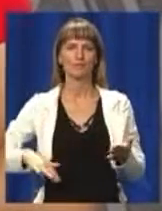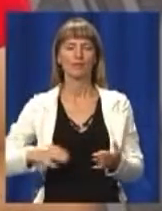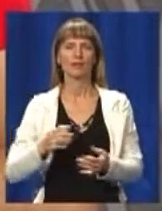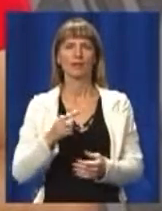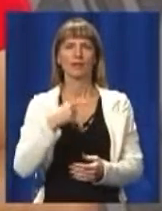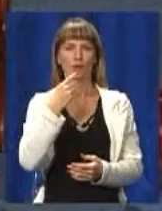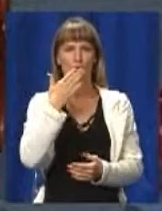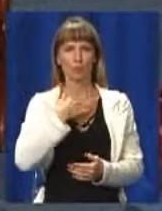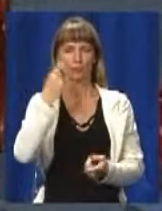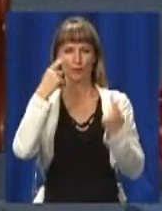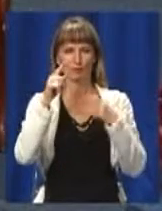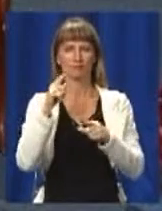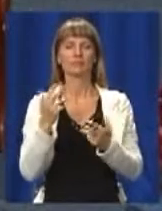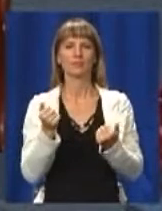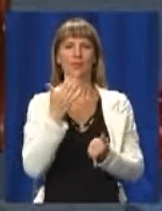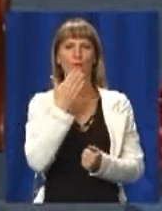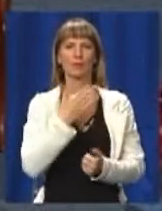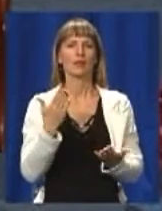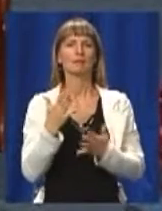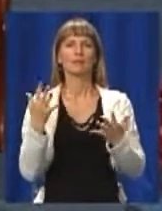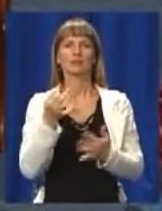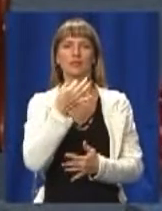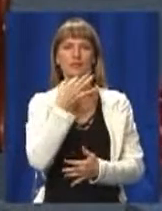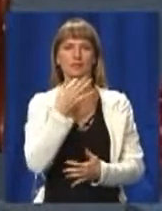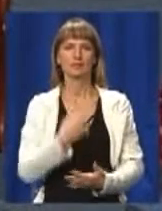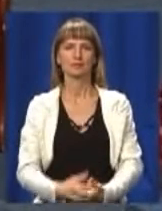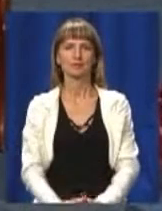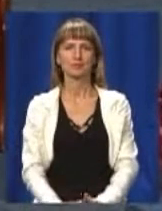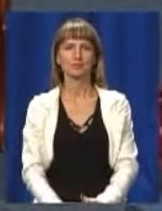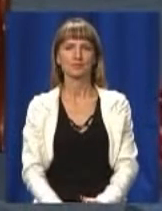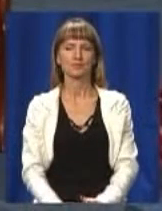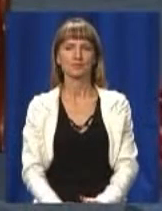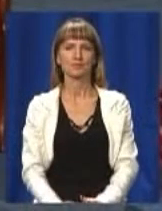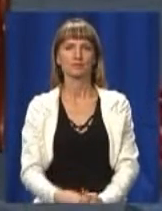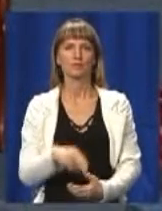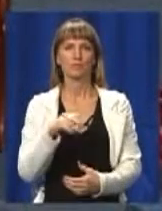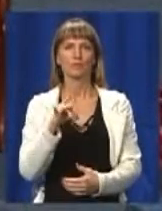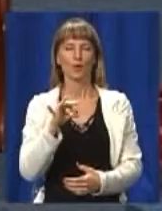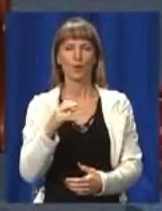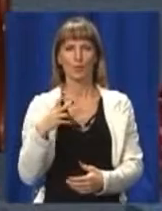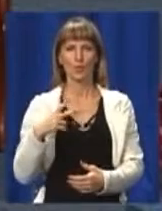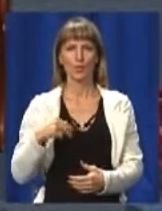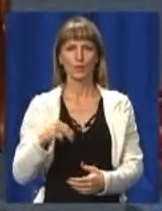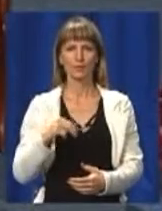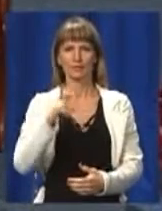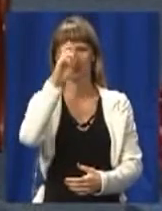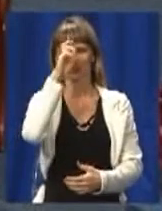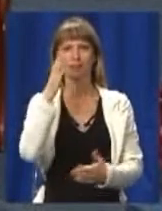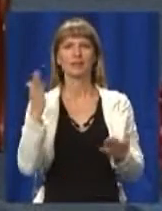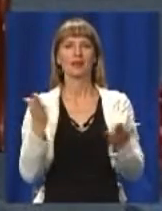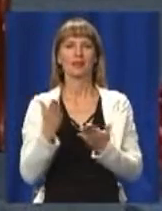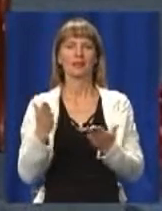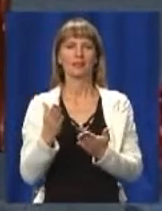признавайся, полюбляєш мультфільми? Полюбляю. Які більше за все подобаються? Про принцес. Про принцес, да? А